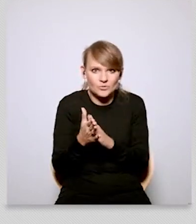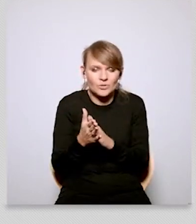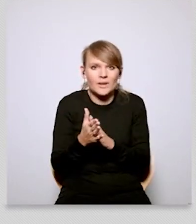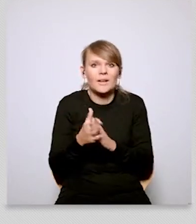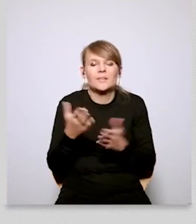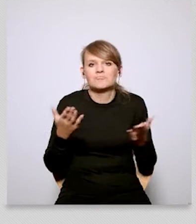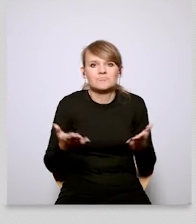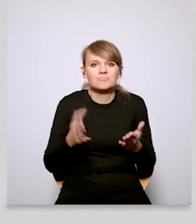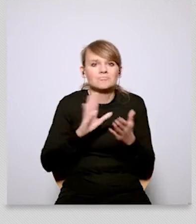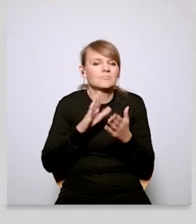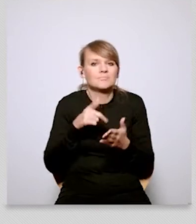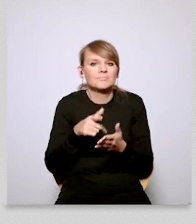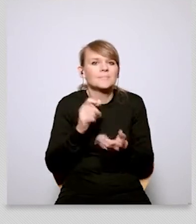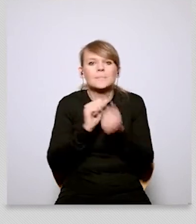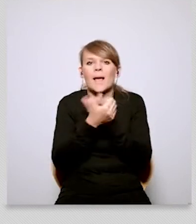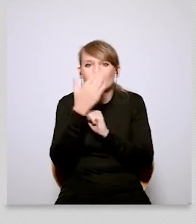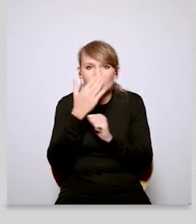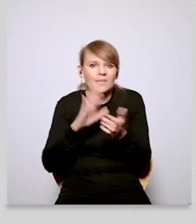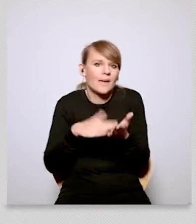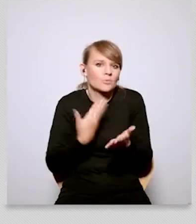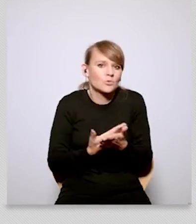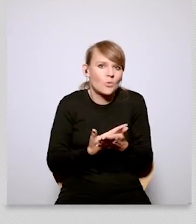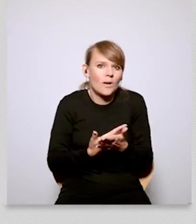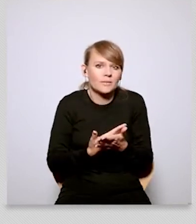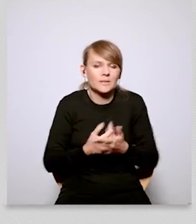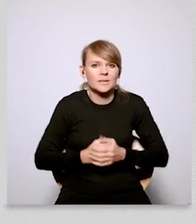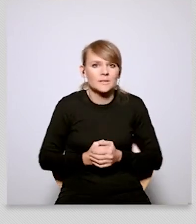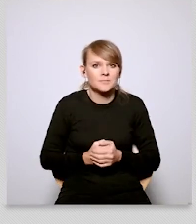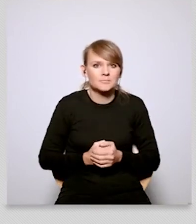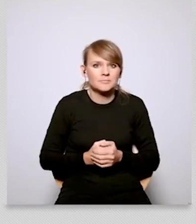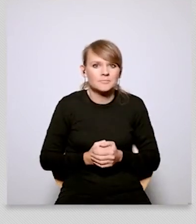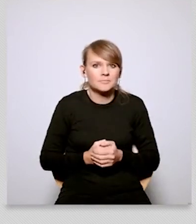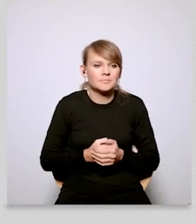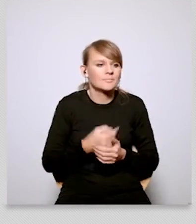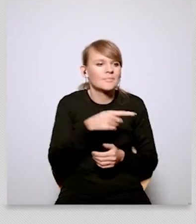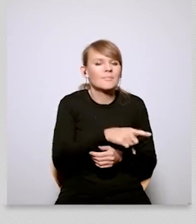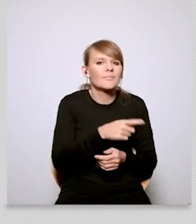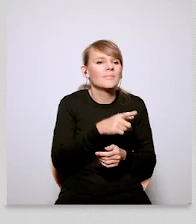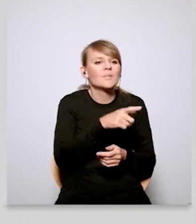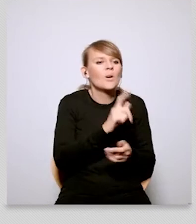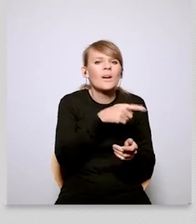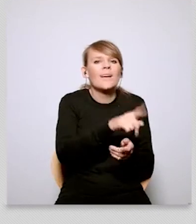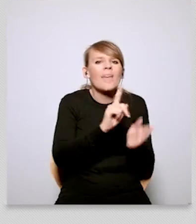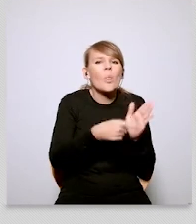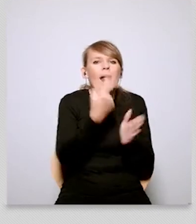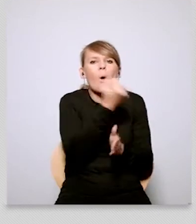korzystać z jednorazowych różnego rodzaju środków albo żeby na przykład